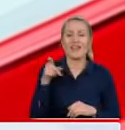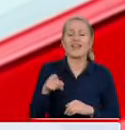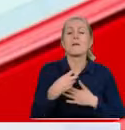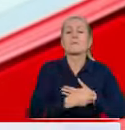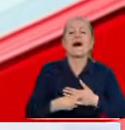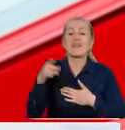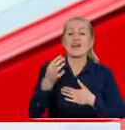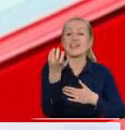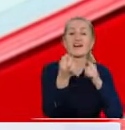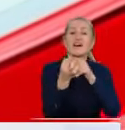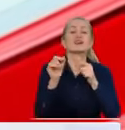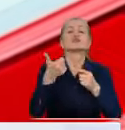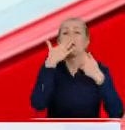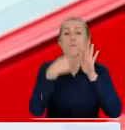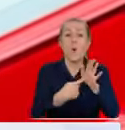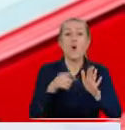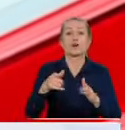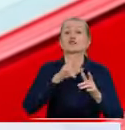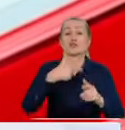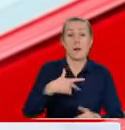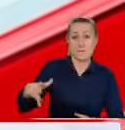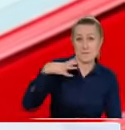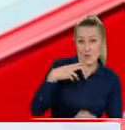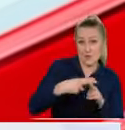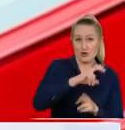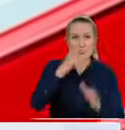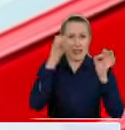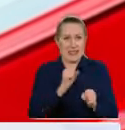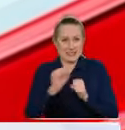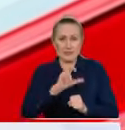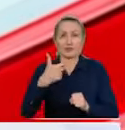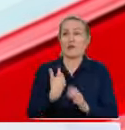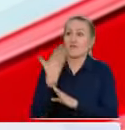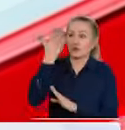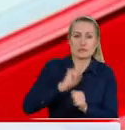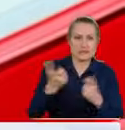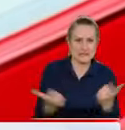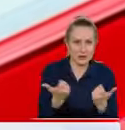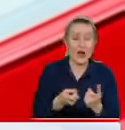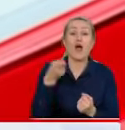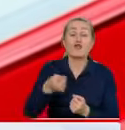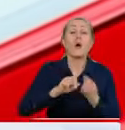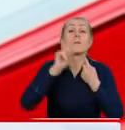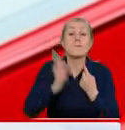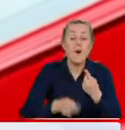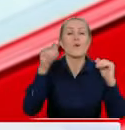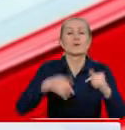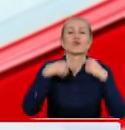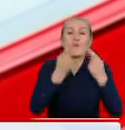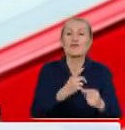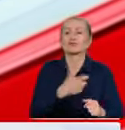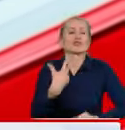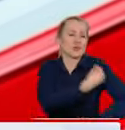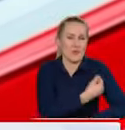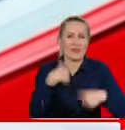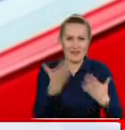pokazuje, czy ja byłem chory, czy jestem chory i czy jestem zagrożeniem. Dopiero wtedy można mówić o jakichś szczepionkach.